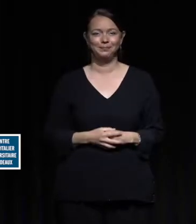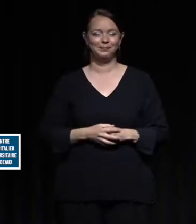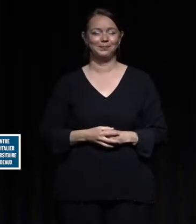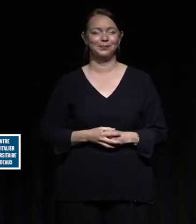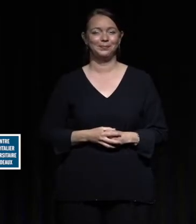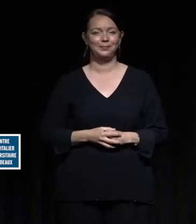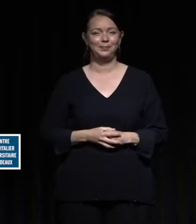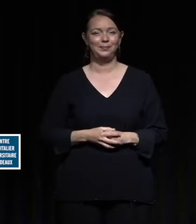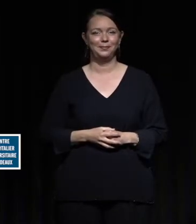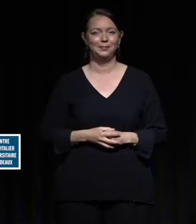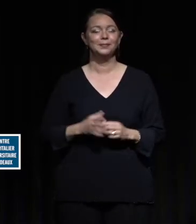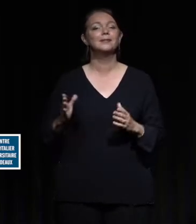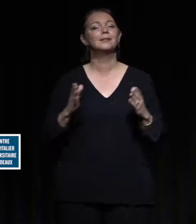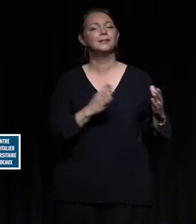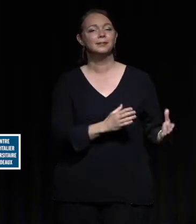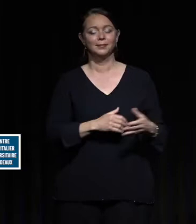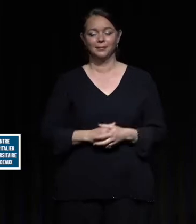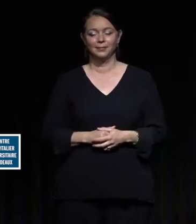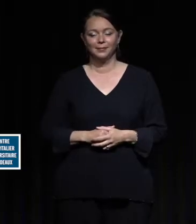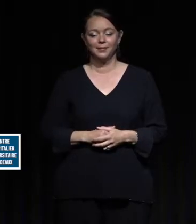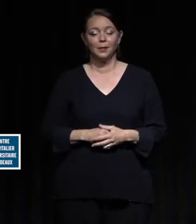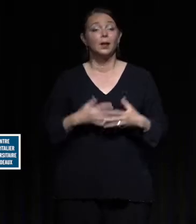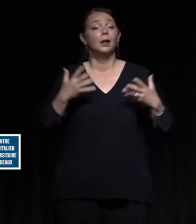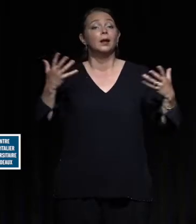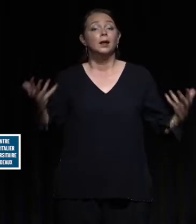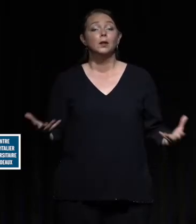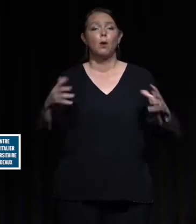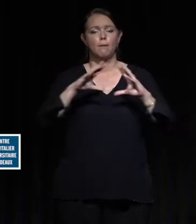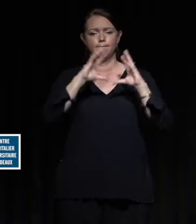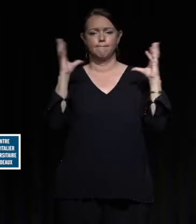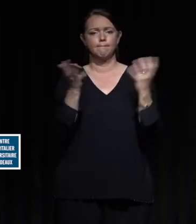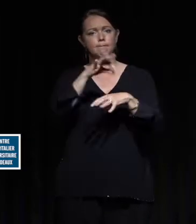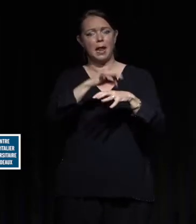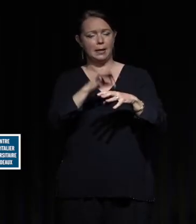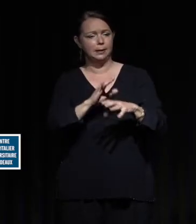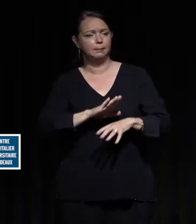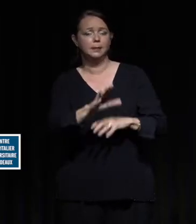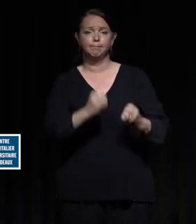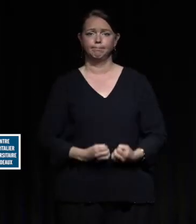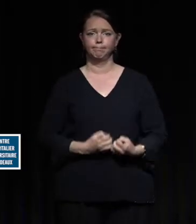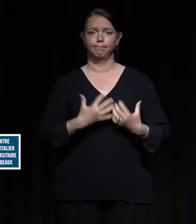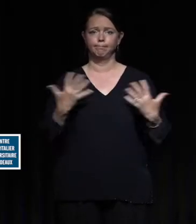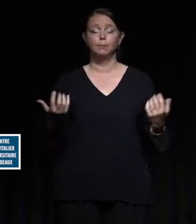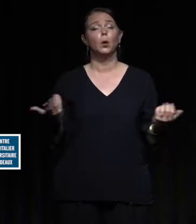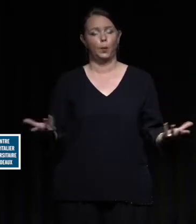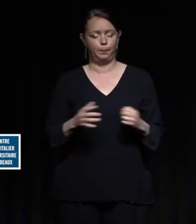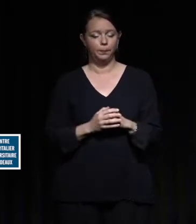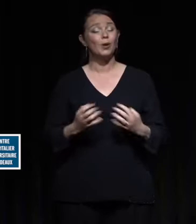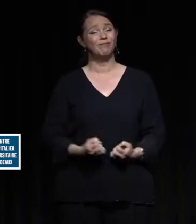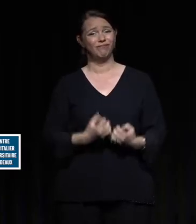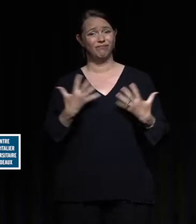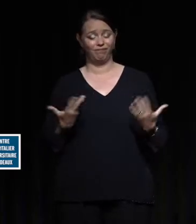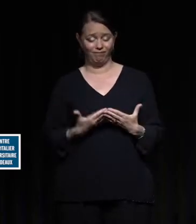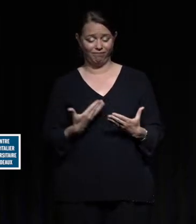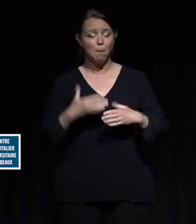Donc on va tranquillement faire un peu ce panorama. Tout d'abord, l'endométriose est une maladie qui est liée à